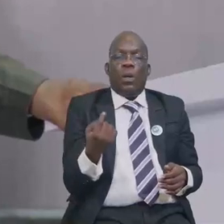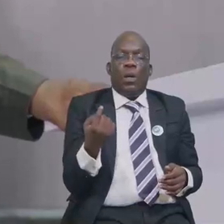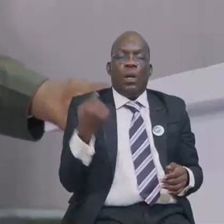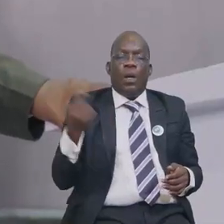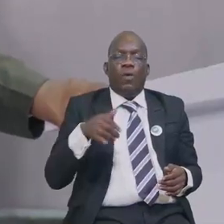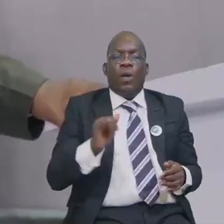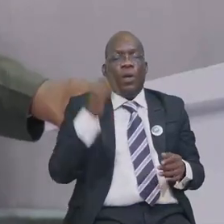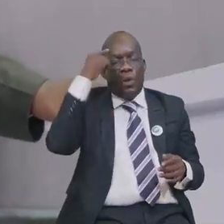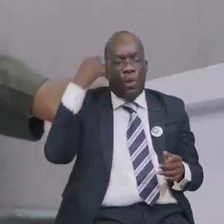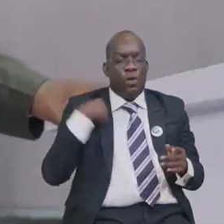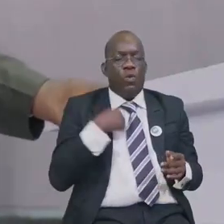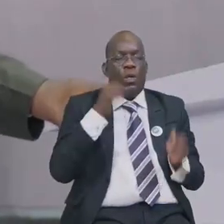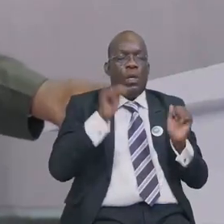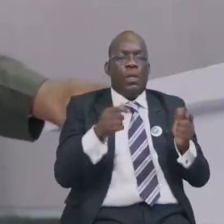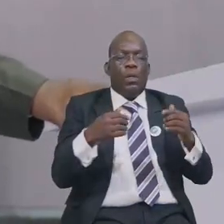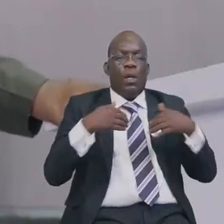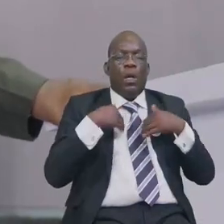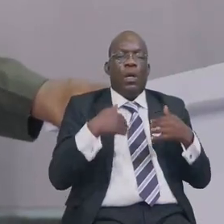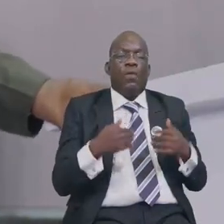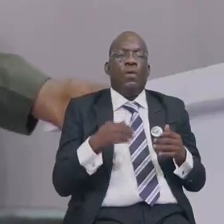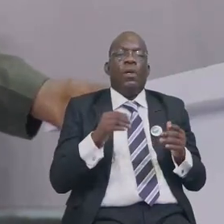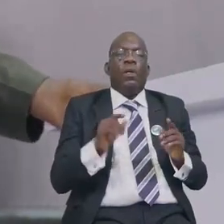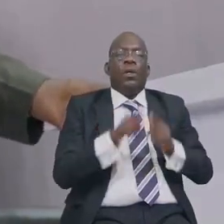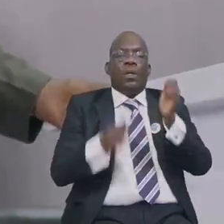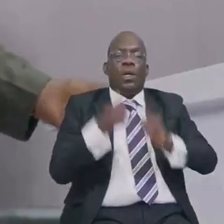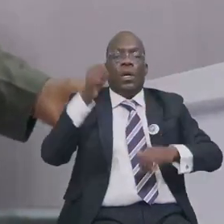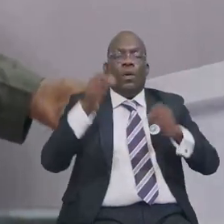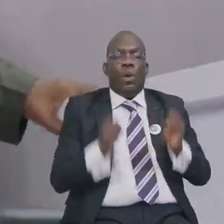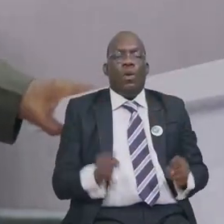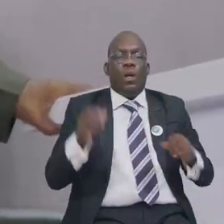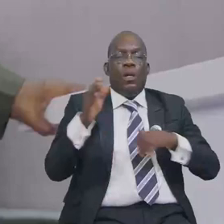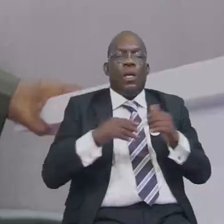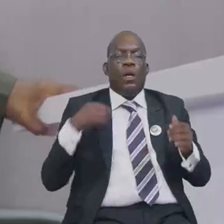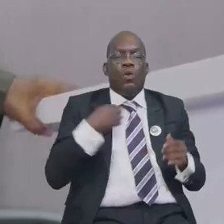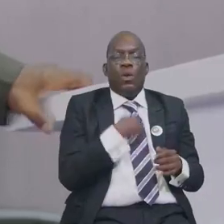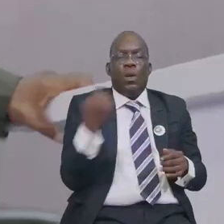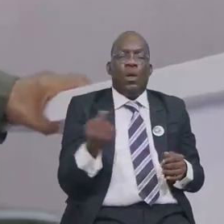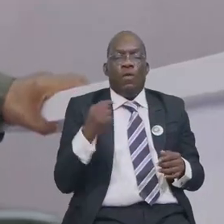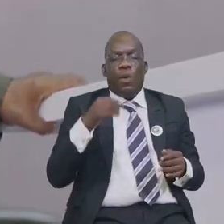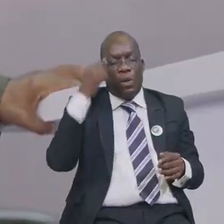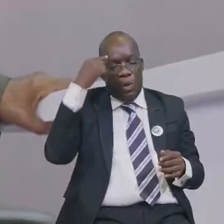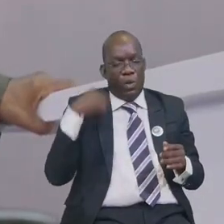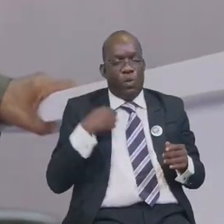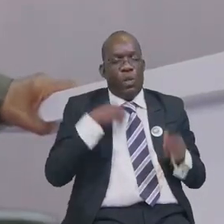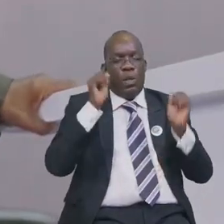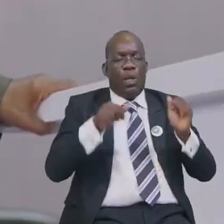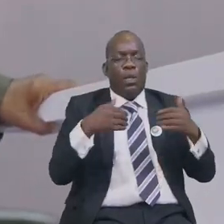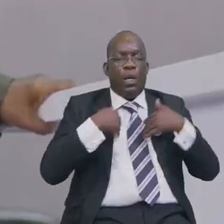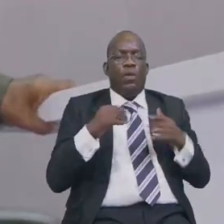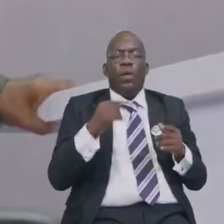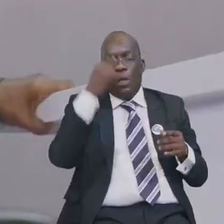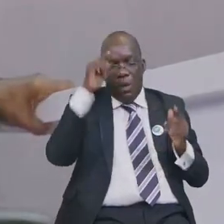grande puissance que nous pensions pouvoir avoir, une plus grande passion que ce que nous pensions